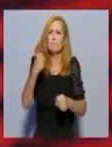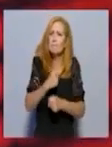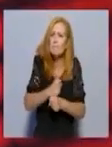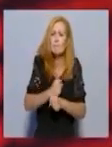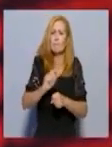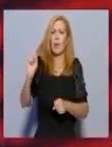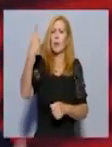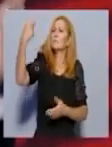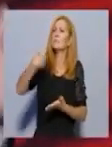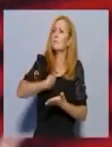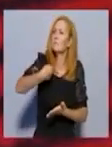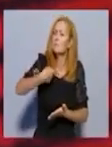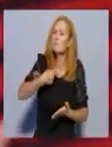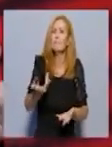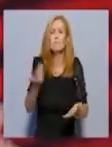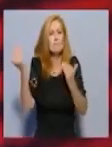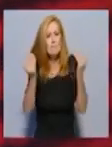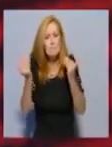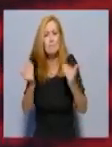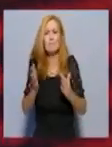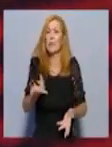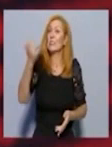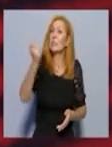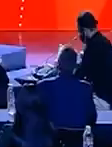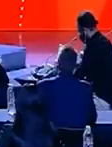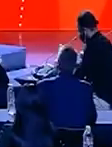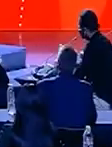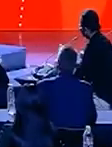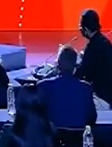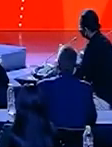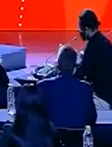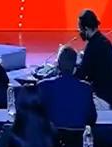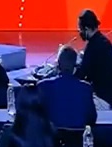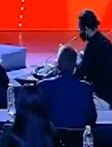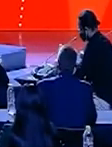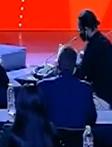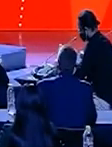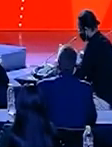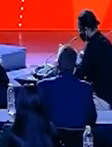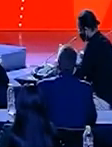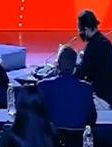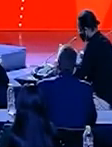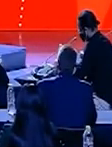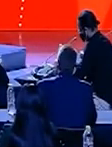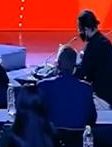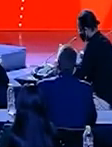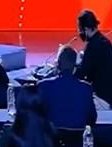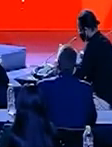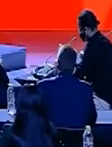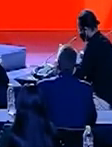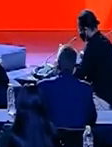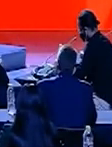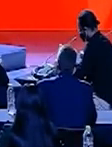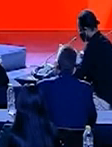ανέφερε χαρακτηριστικά. Το πλαίσιο της συνέντευξης τύπου, ο κύριος Τσίπρας ρωτήθηκε για τους οδικούς άξονες της Ηπείρου από τον δημοσιογράφο Χρήστο Τσούτσι,